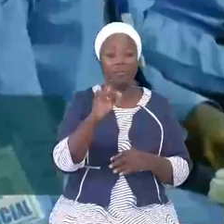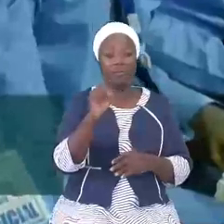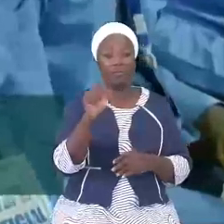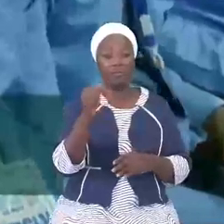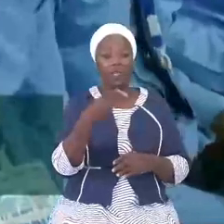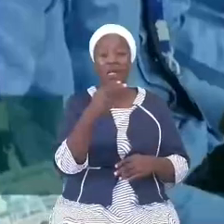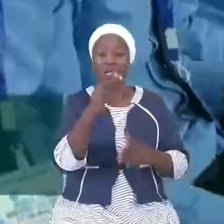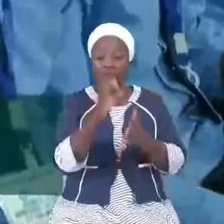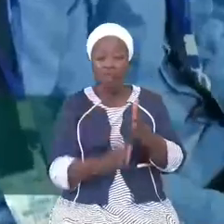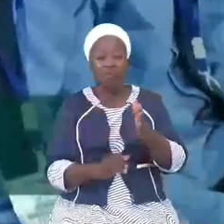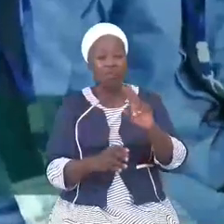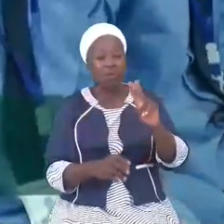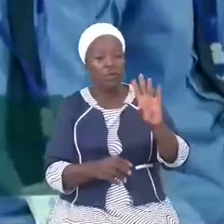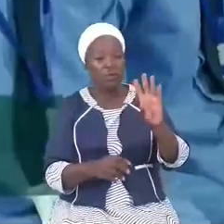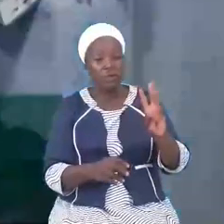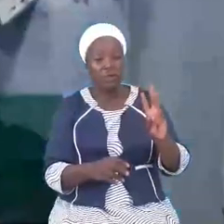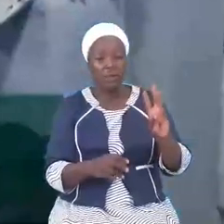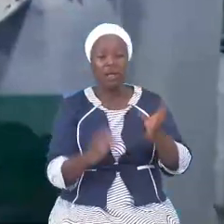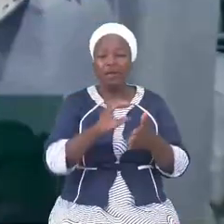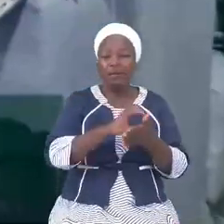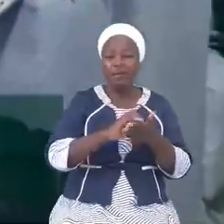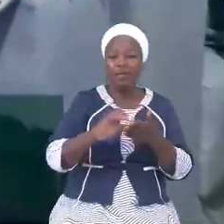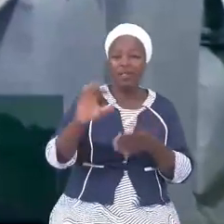26, verset 9.